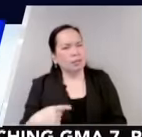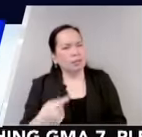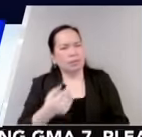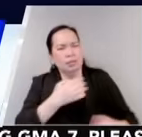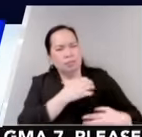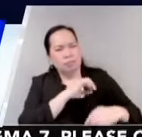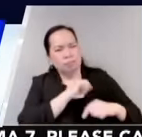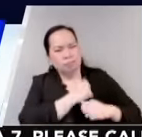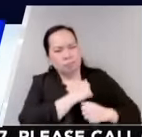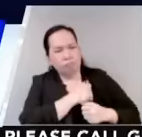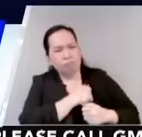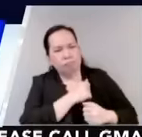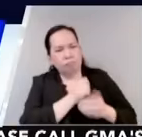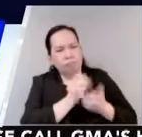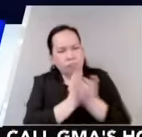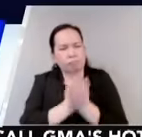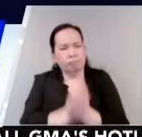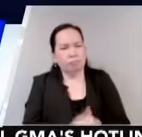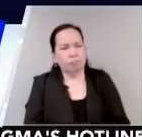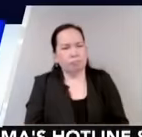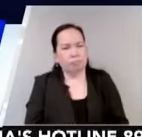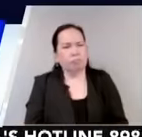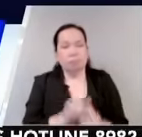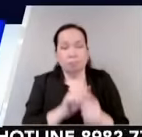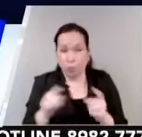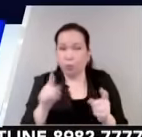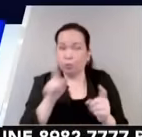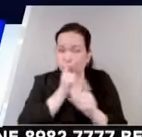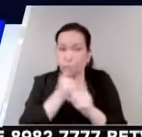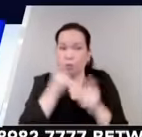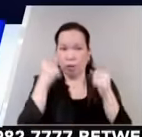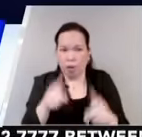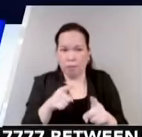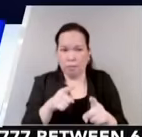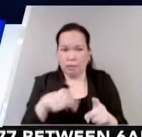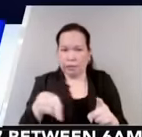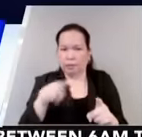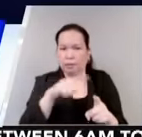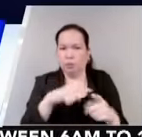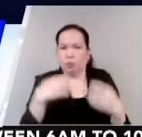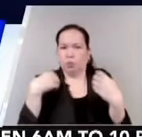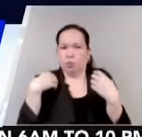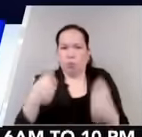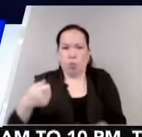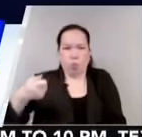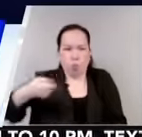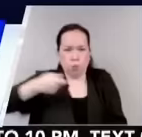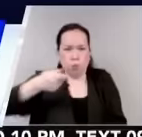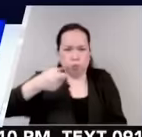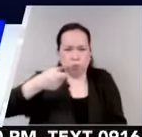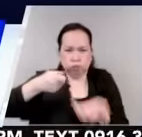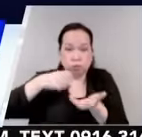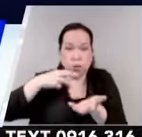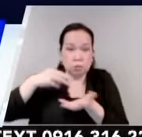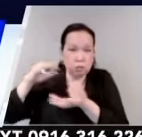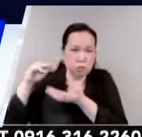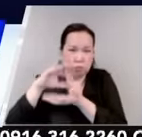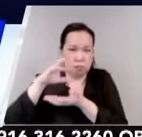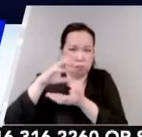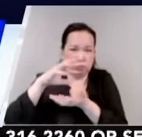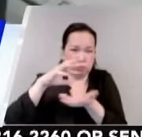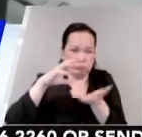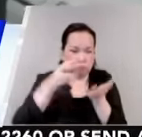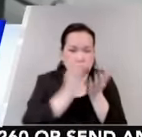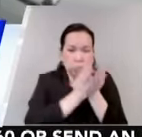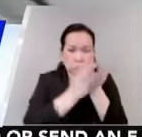nila yon, ano? But the fact is, malakas yung stream ng tubig na binuga nung kanilang water